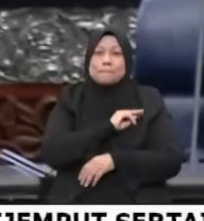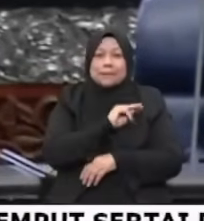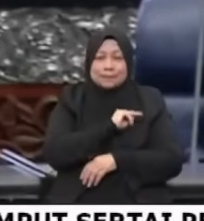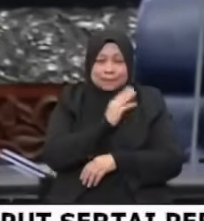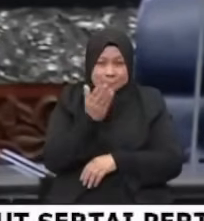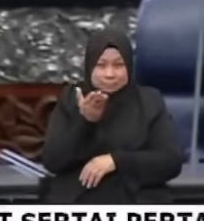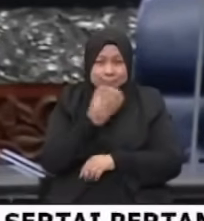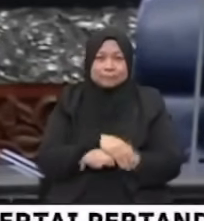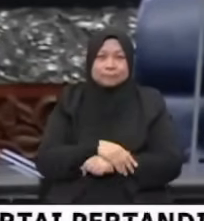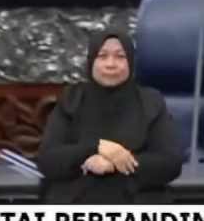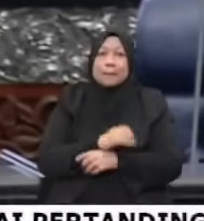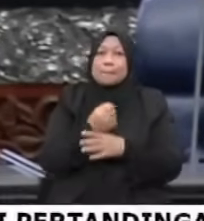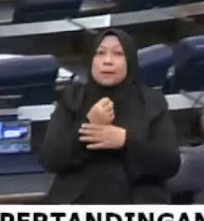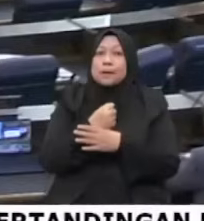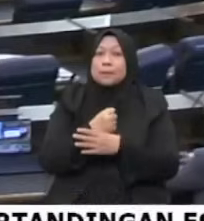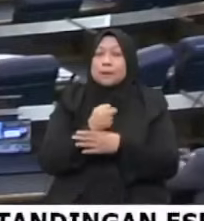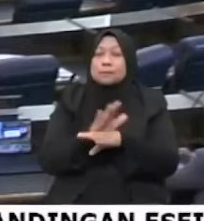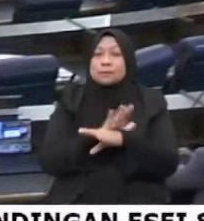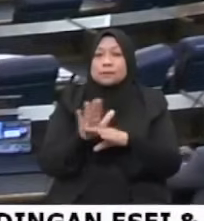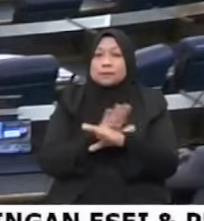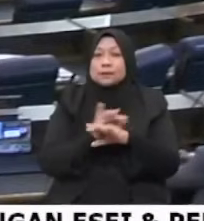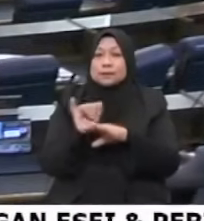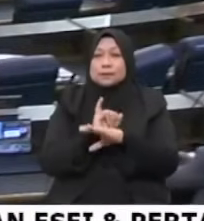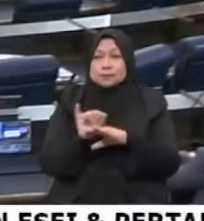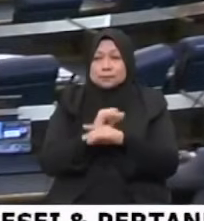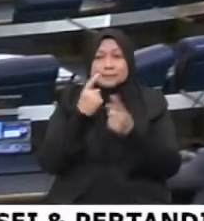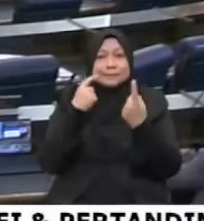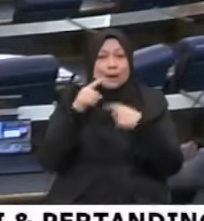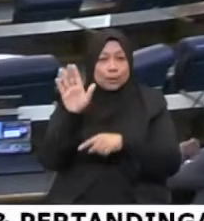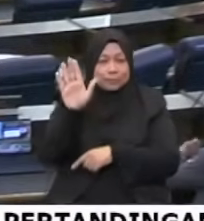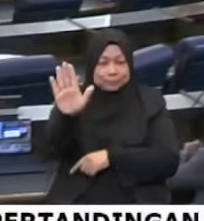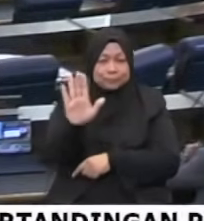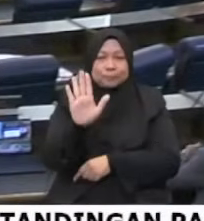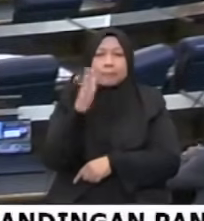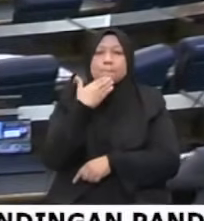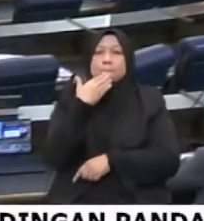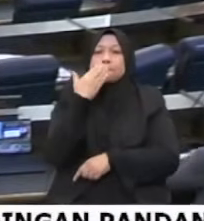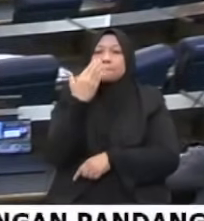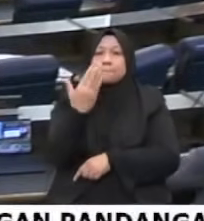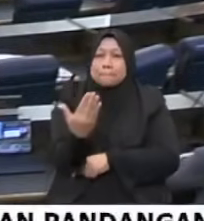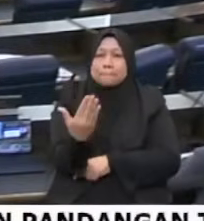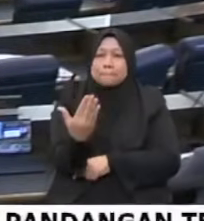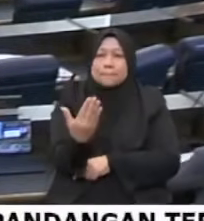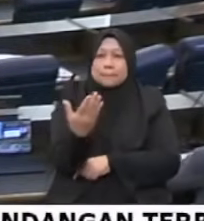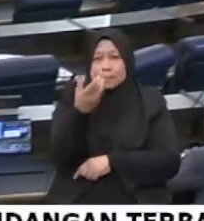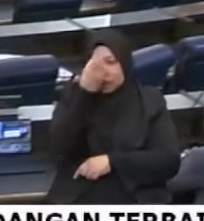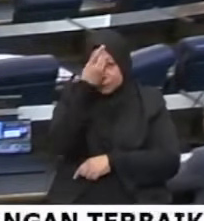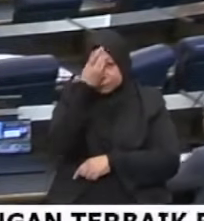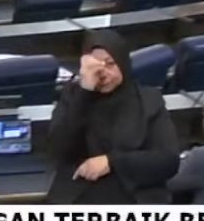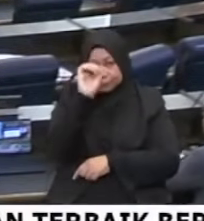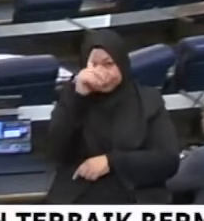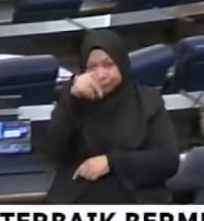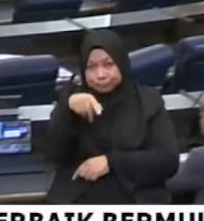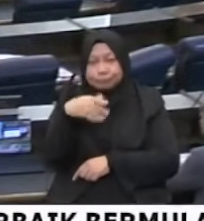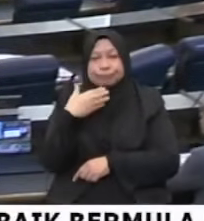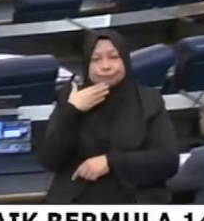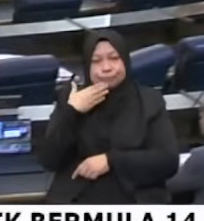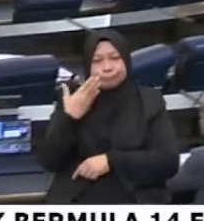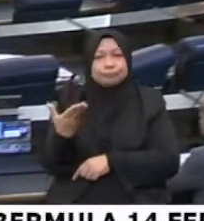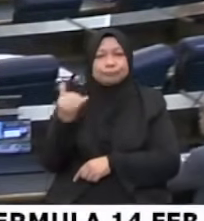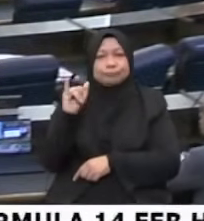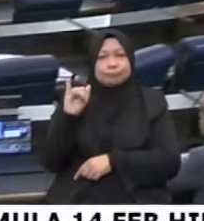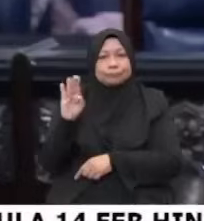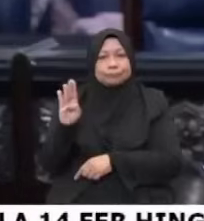menteri pelaburan perdagangan dan industri untuk menjawab terim kasih dat yang ditua yang